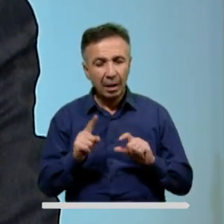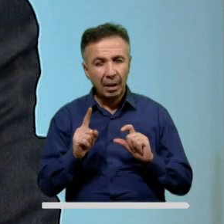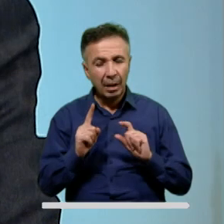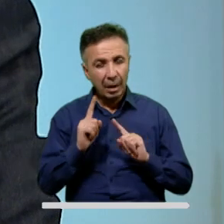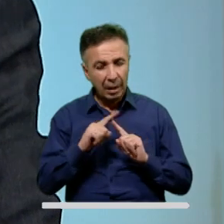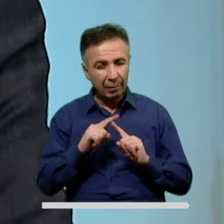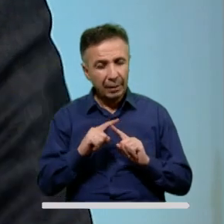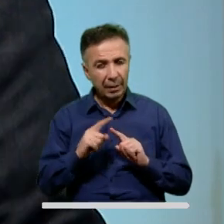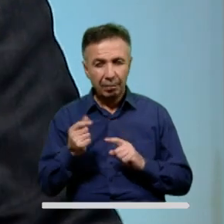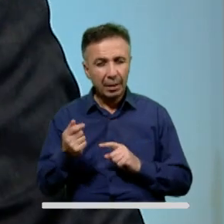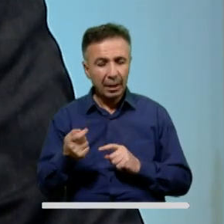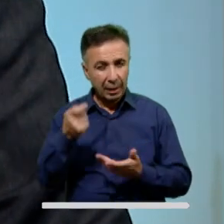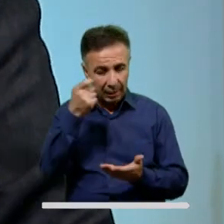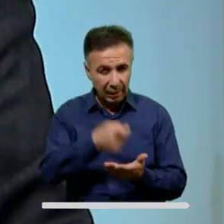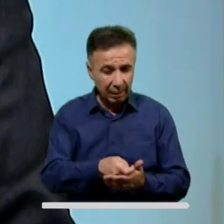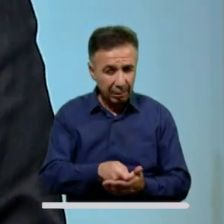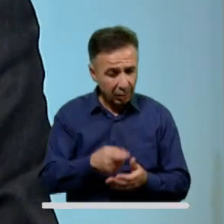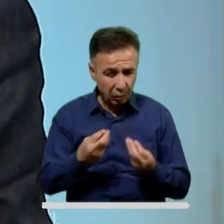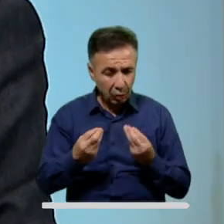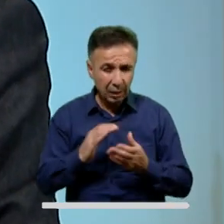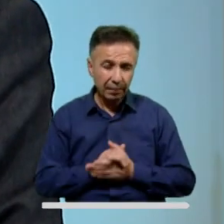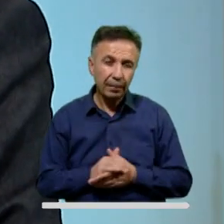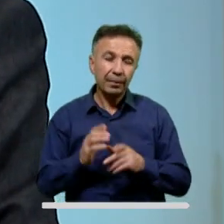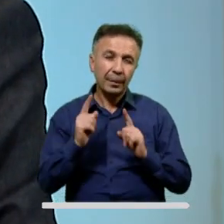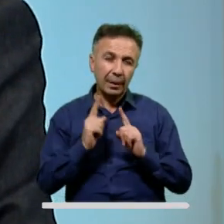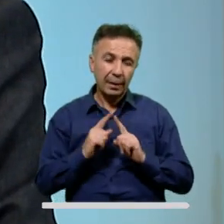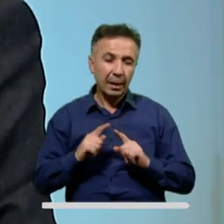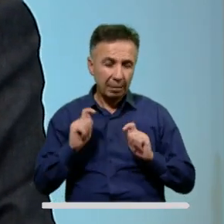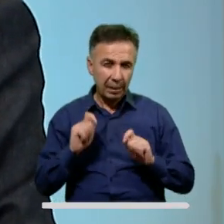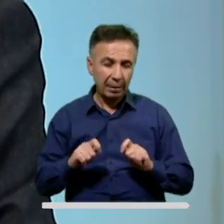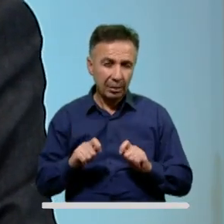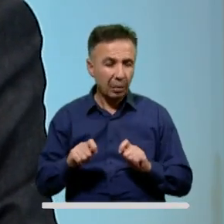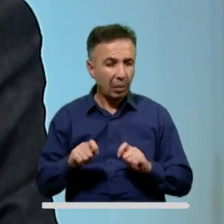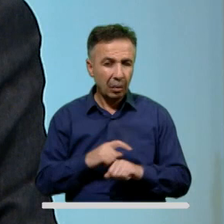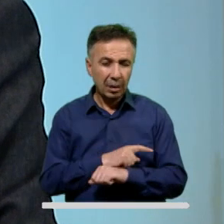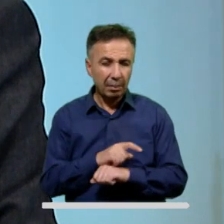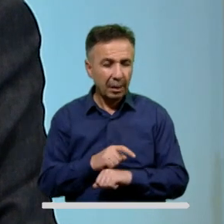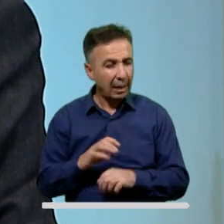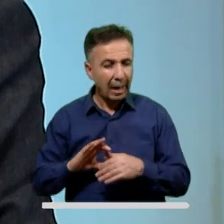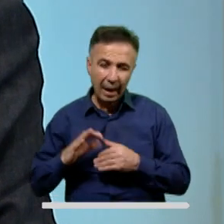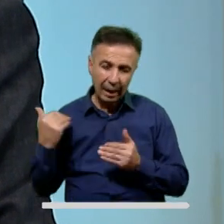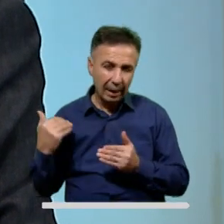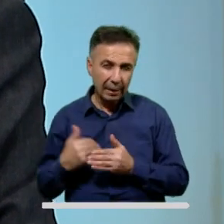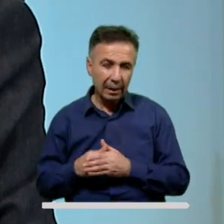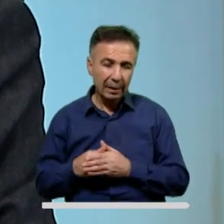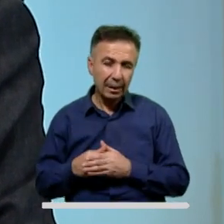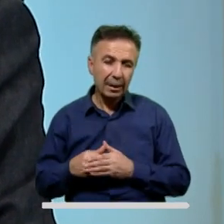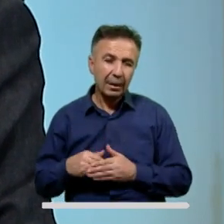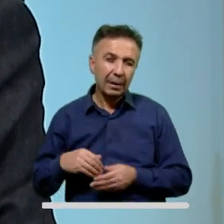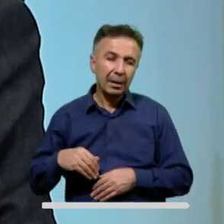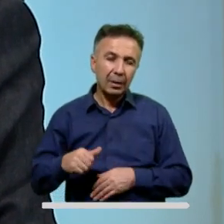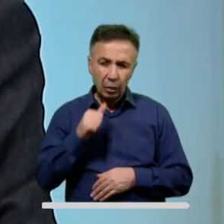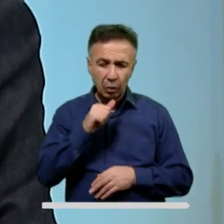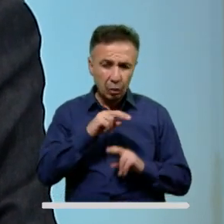bir çözüm olmuş. Hesabını yapsın, o dönem ne kadar mesela hakka